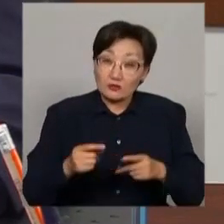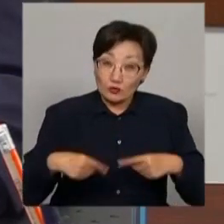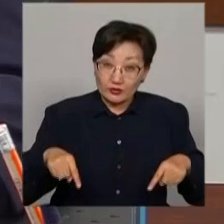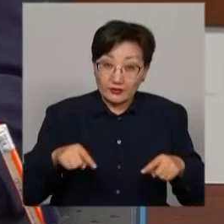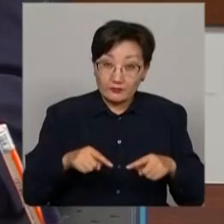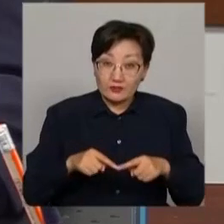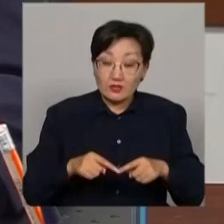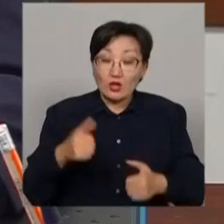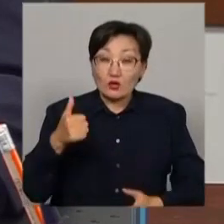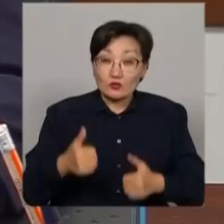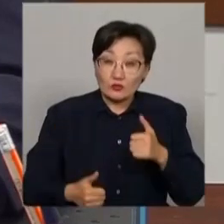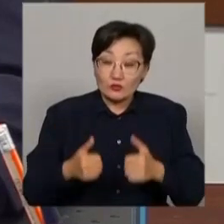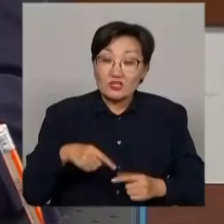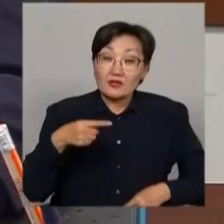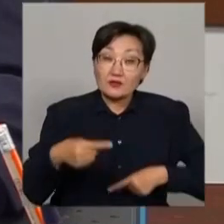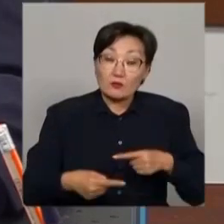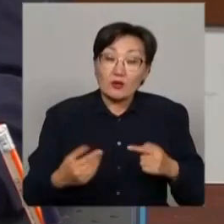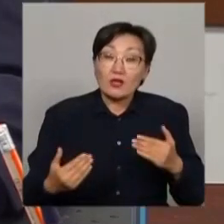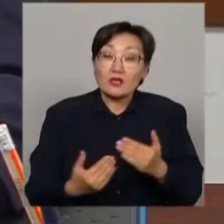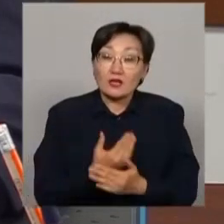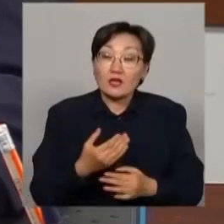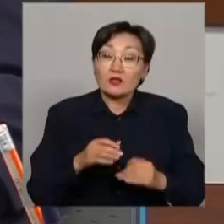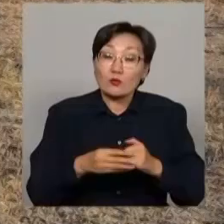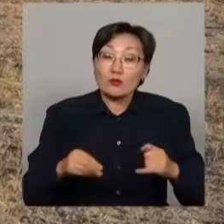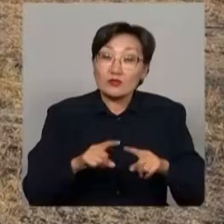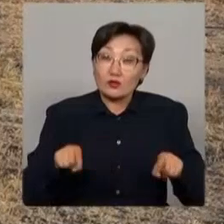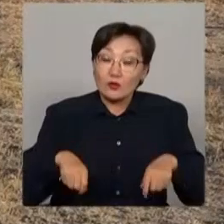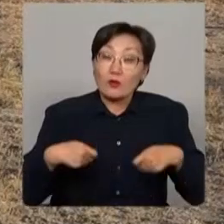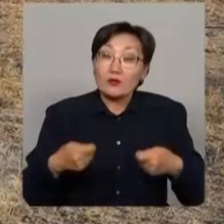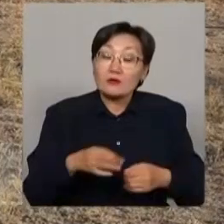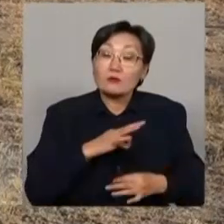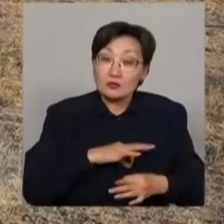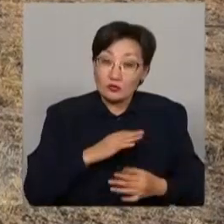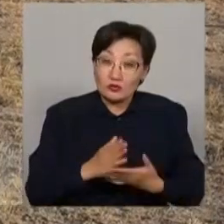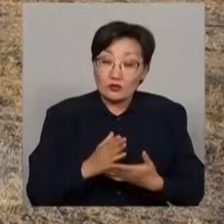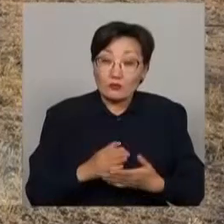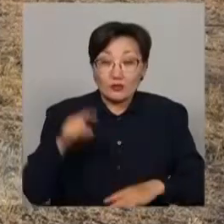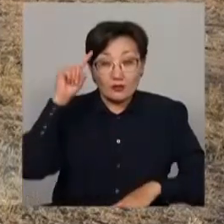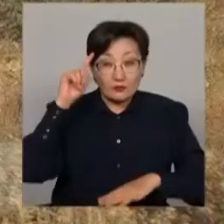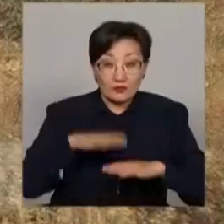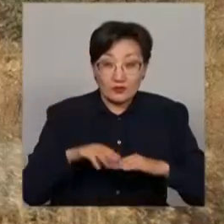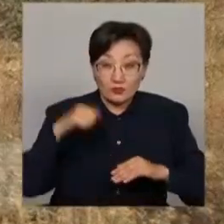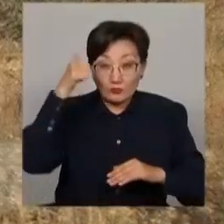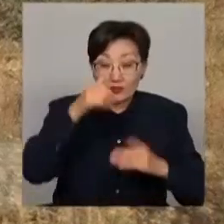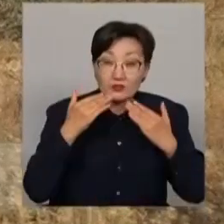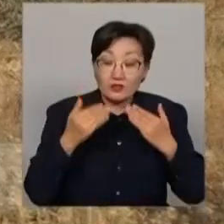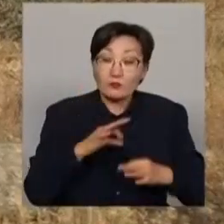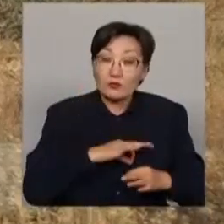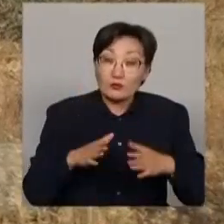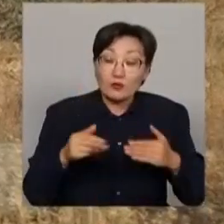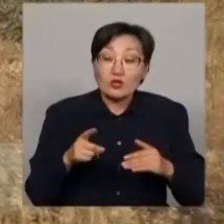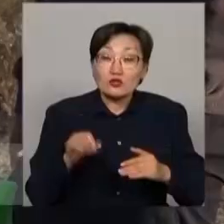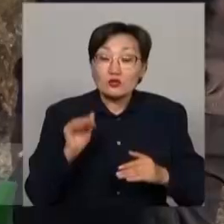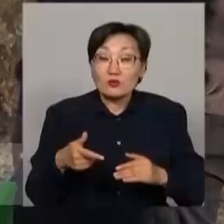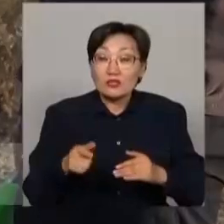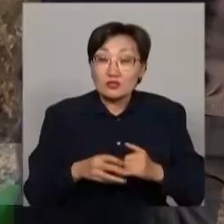органдармен конкурстық негізде қайтадан жерді пайдалануға беріледі. Жетісу облысы әкімдігі жыл соңына дейін пайдаланылмай жатқан 100 мың